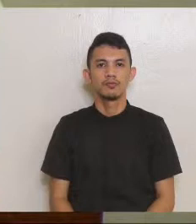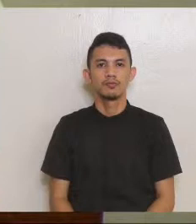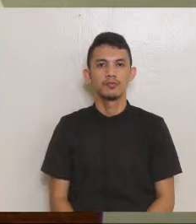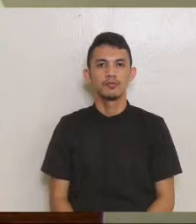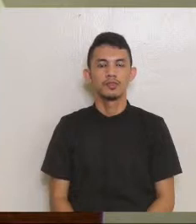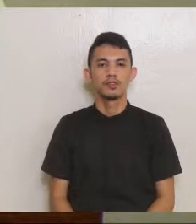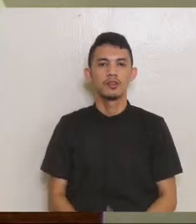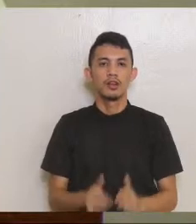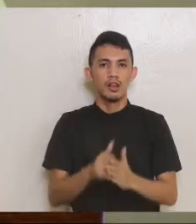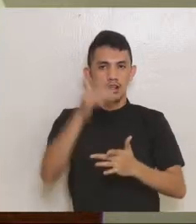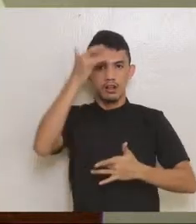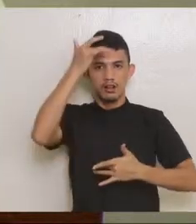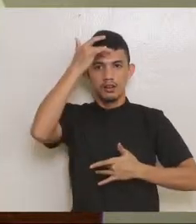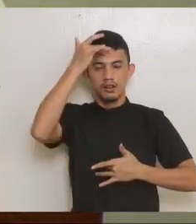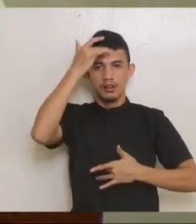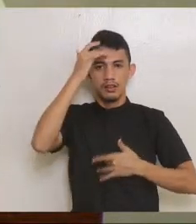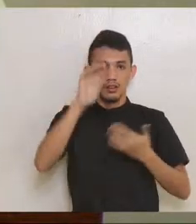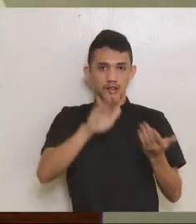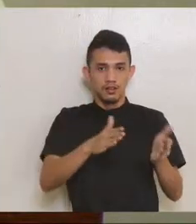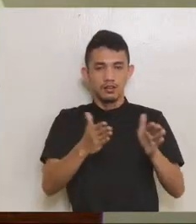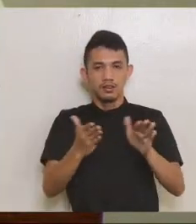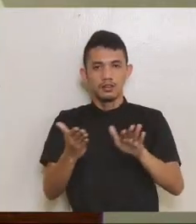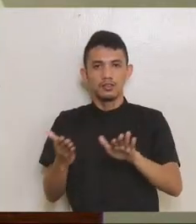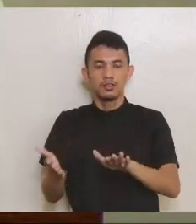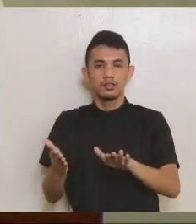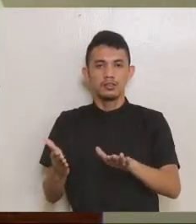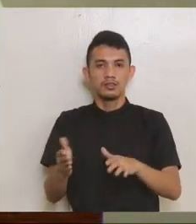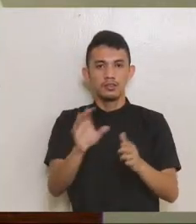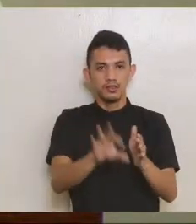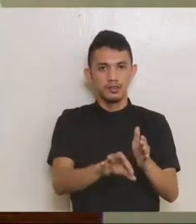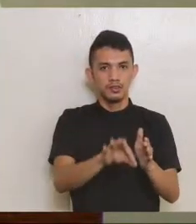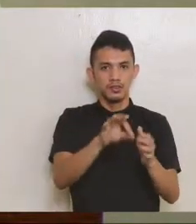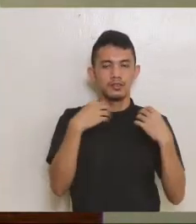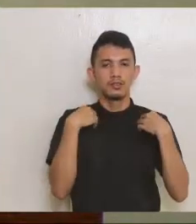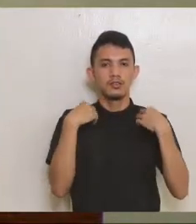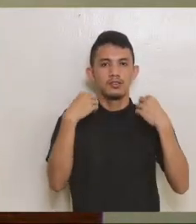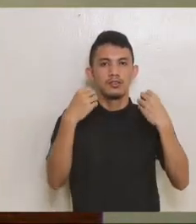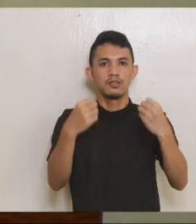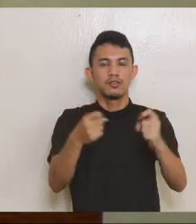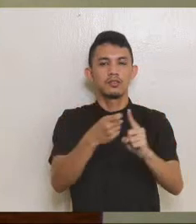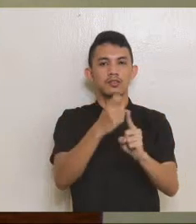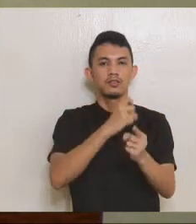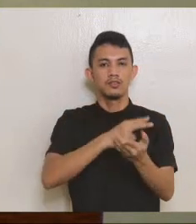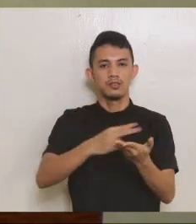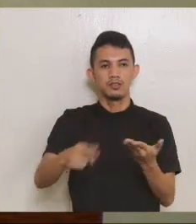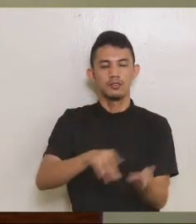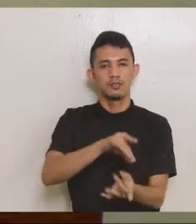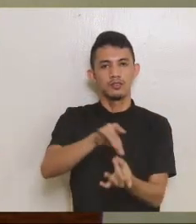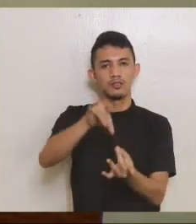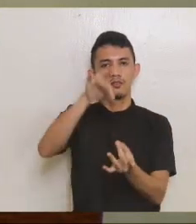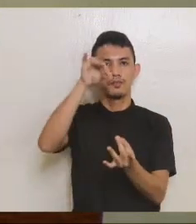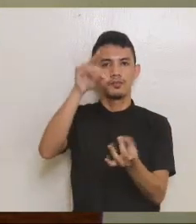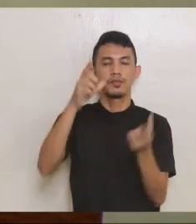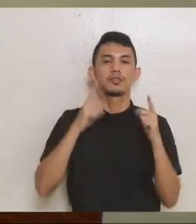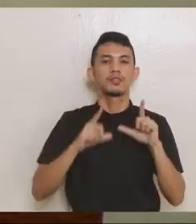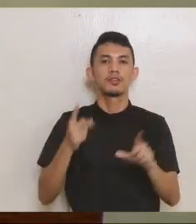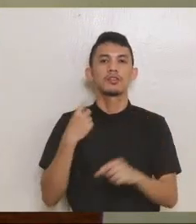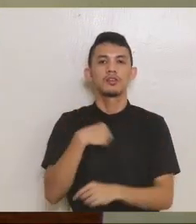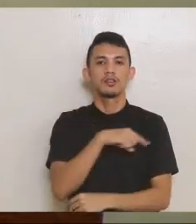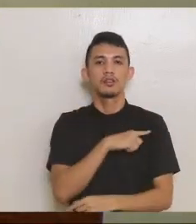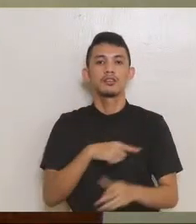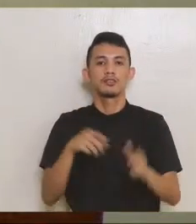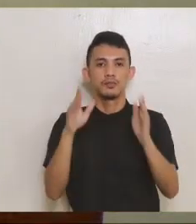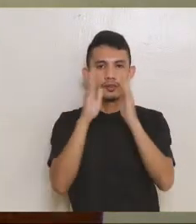mga masakiton o mga himalatyon, makakaplag o kusog gikan sa balaang Espiritu. Mag-ampo kita